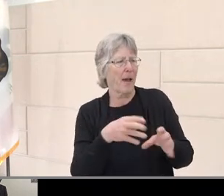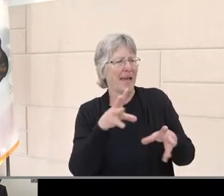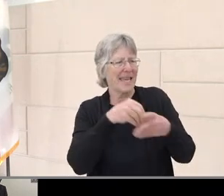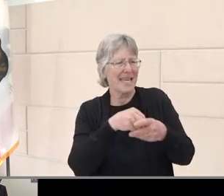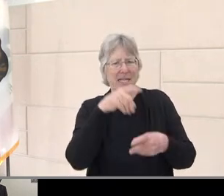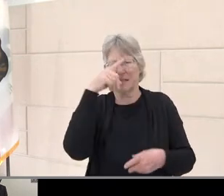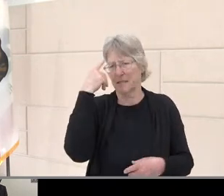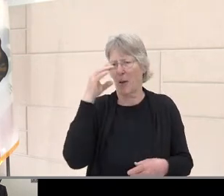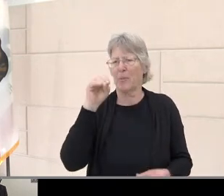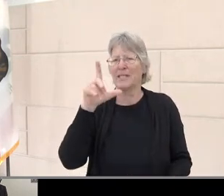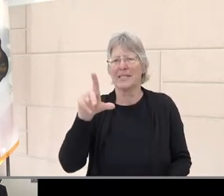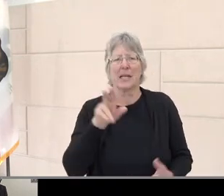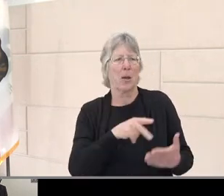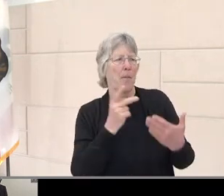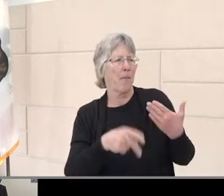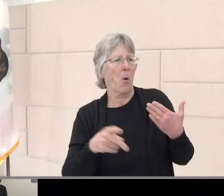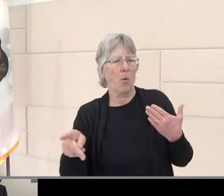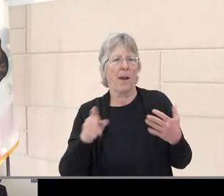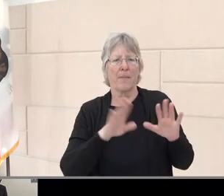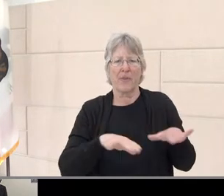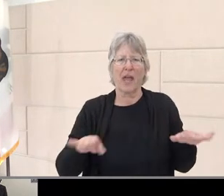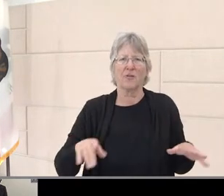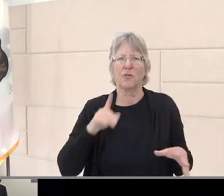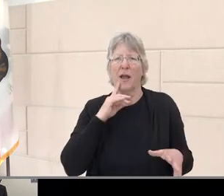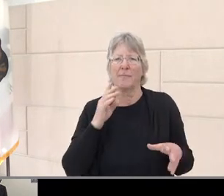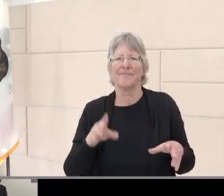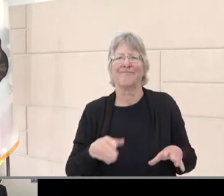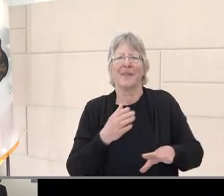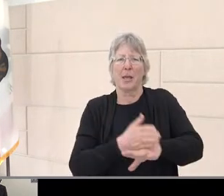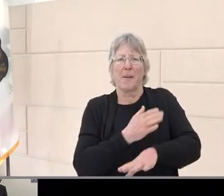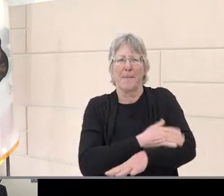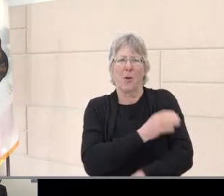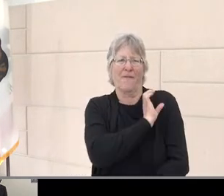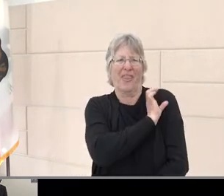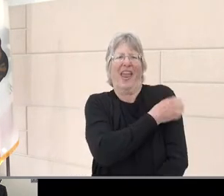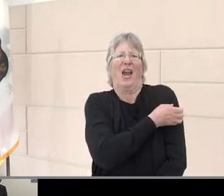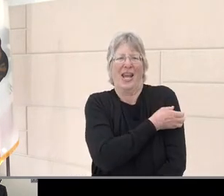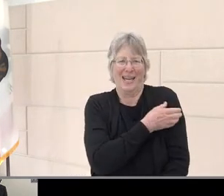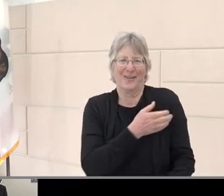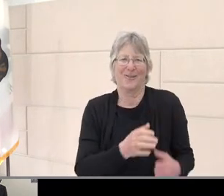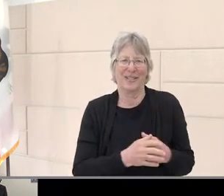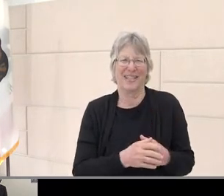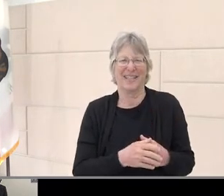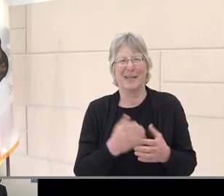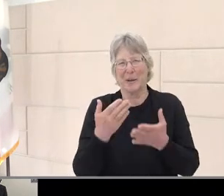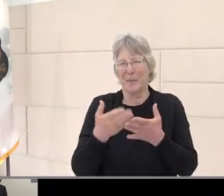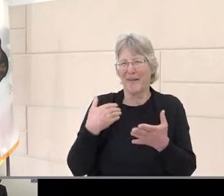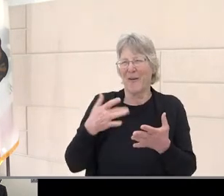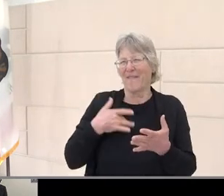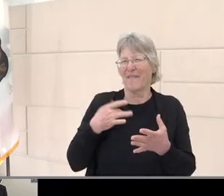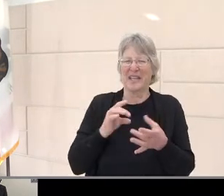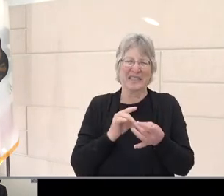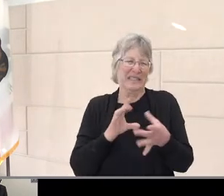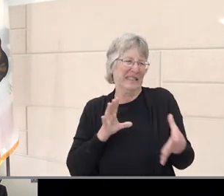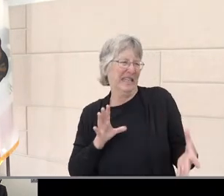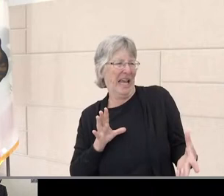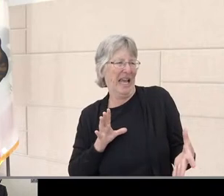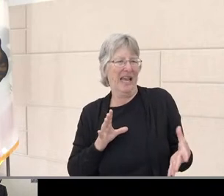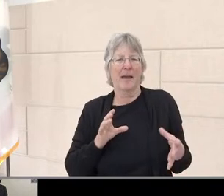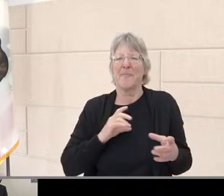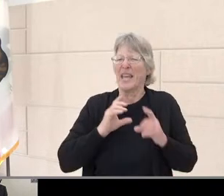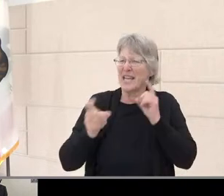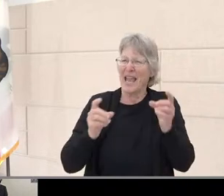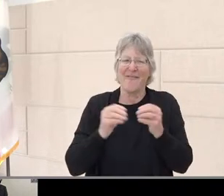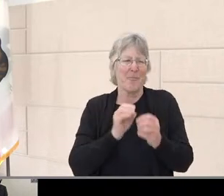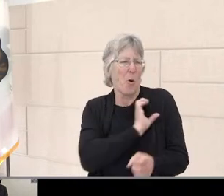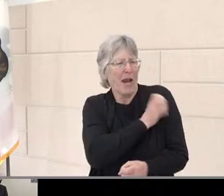ក្នុងការចូលរួមក្នុងកម្មវិធីនារដូវ summer នេះធ្វើឲ្យសិស្សបំពេញដើម្បីគេ